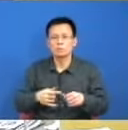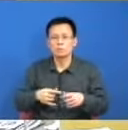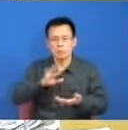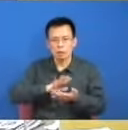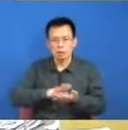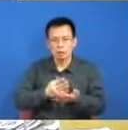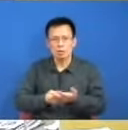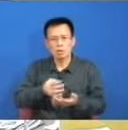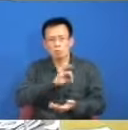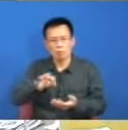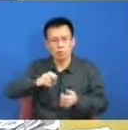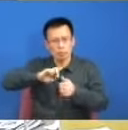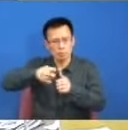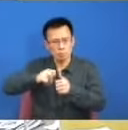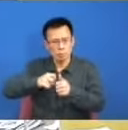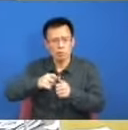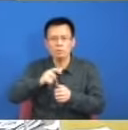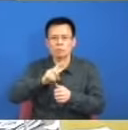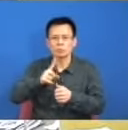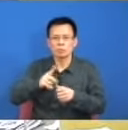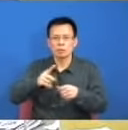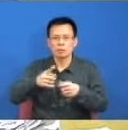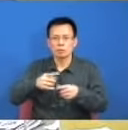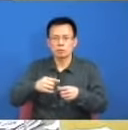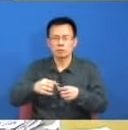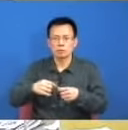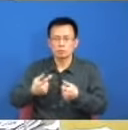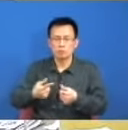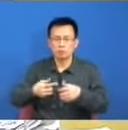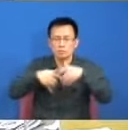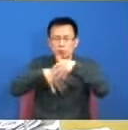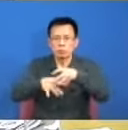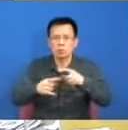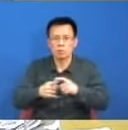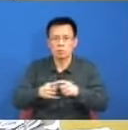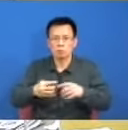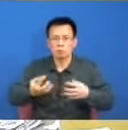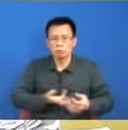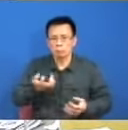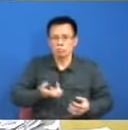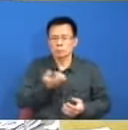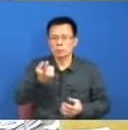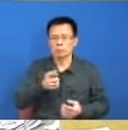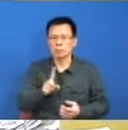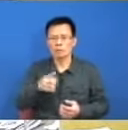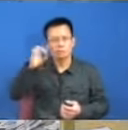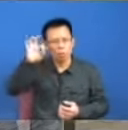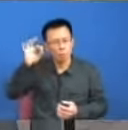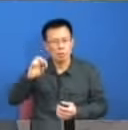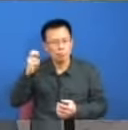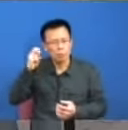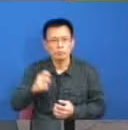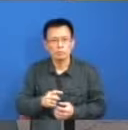思點解佢哋做咗出嚿啲咁嘅政策，係令到啲市民大眾不滿啊嘛？ 冇錯冇錯。 咁然後佢哋先用 一個